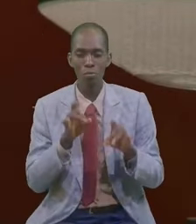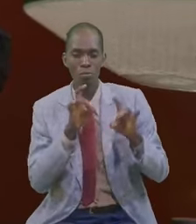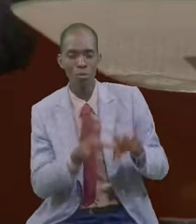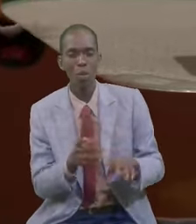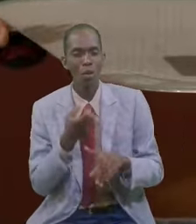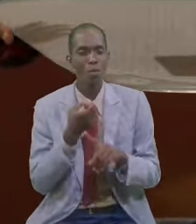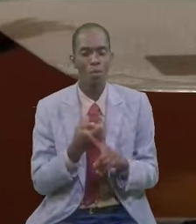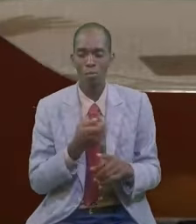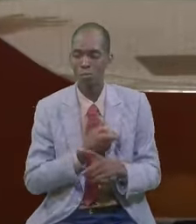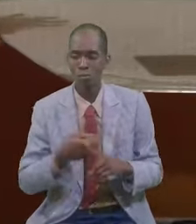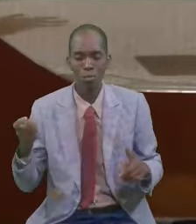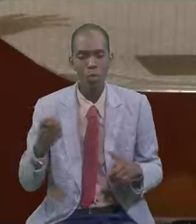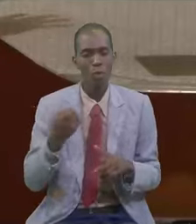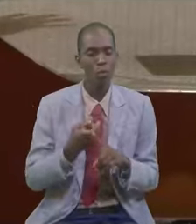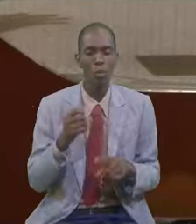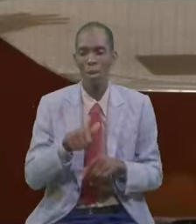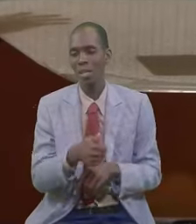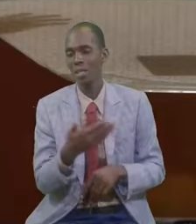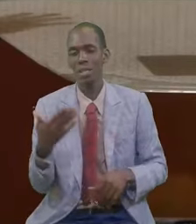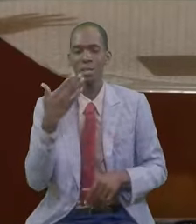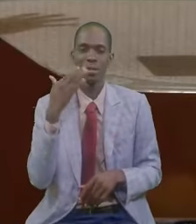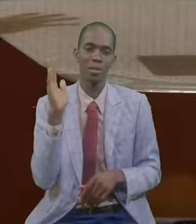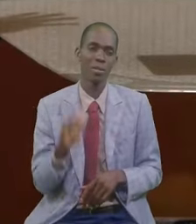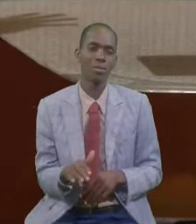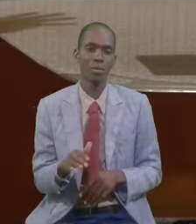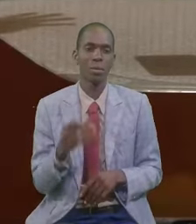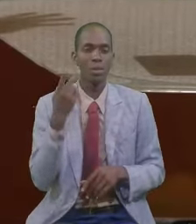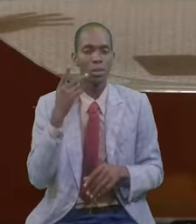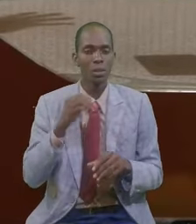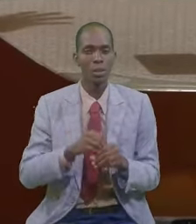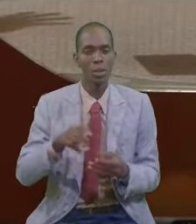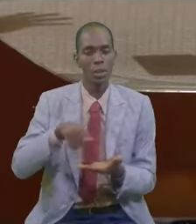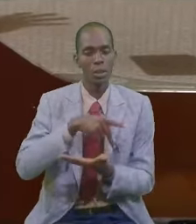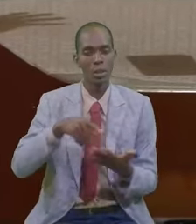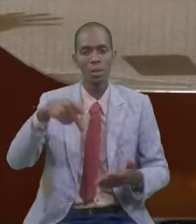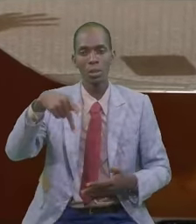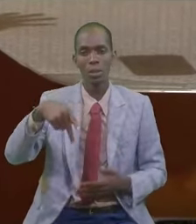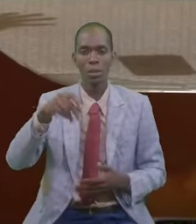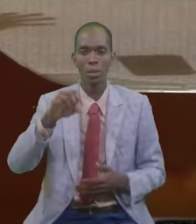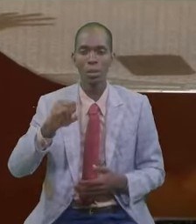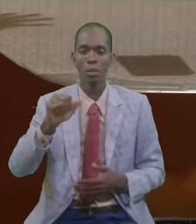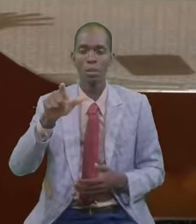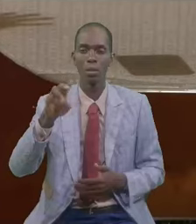mensonge, de tout ce qui est mauvais. Nous allons au psaume.